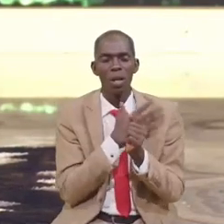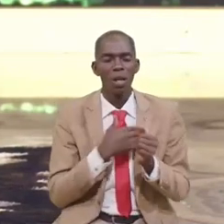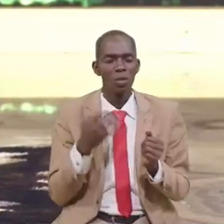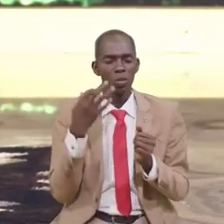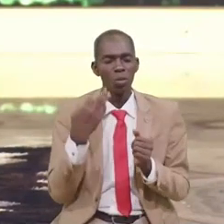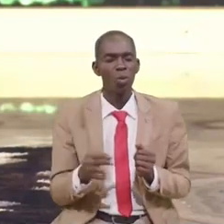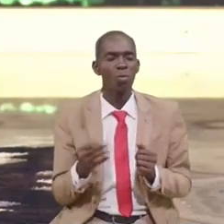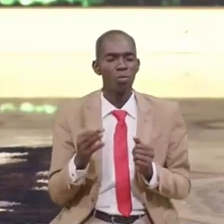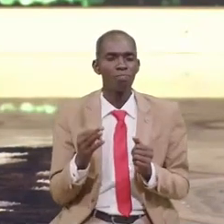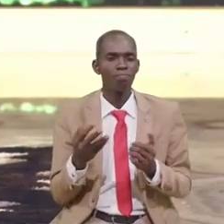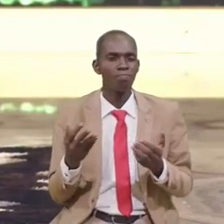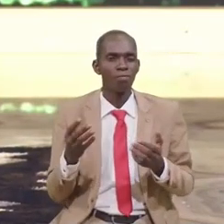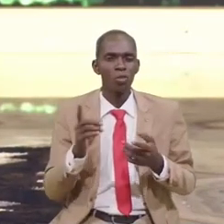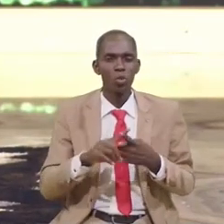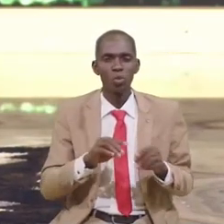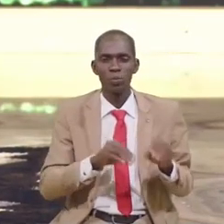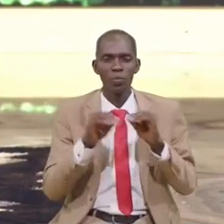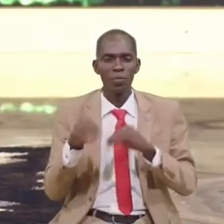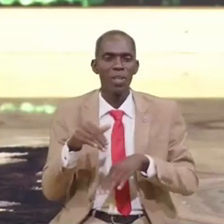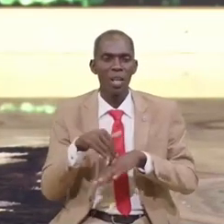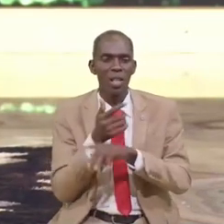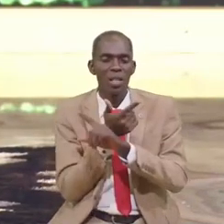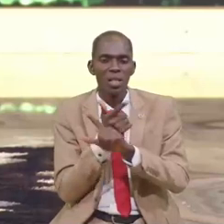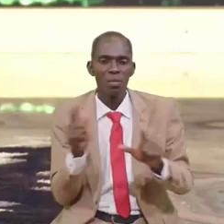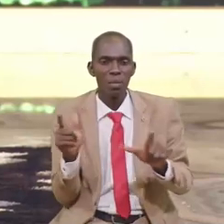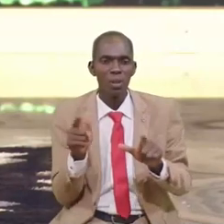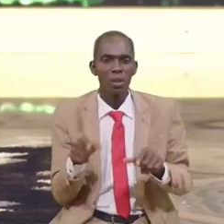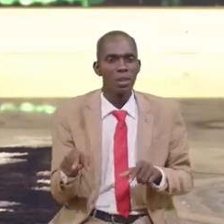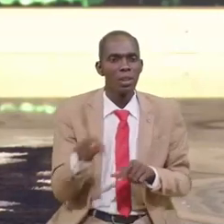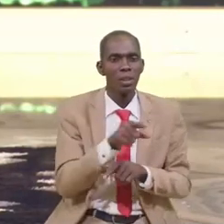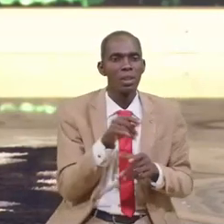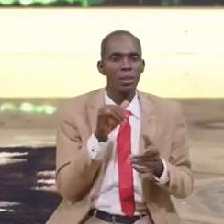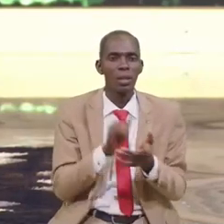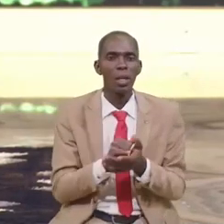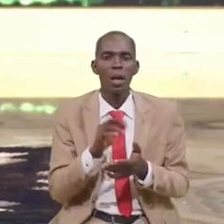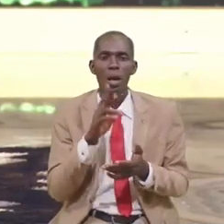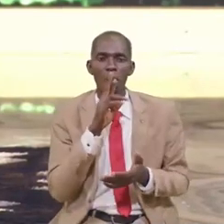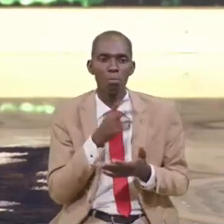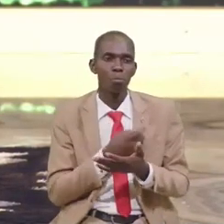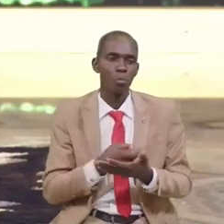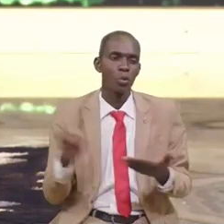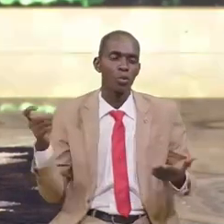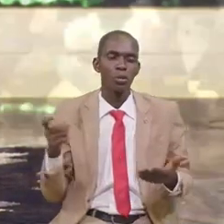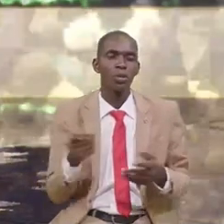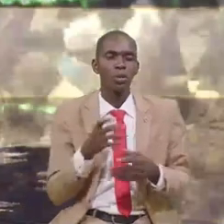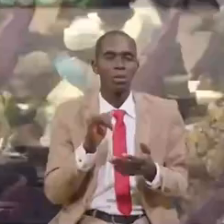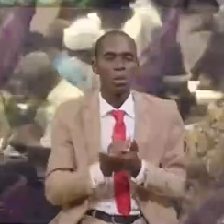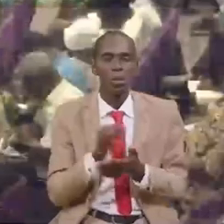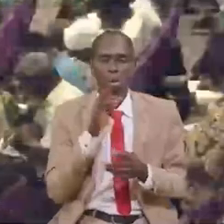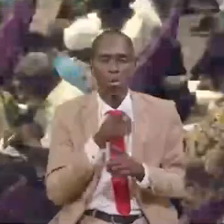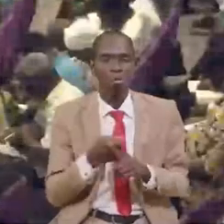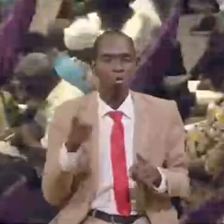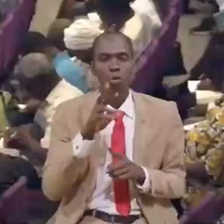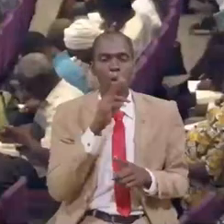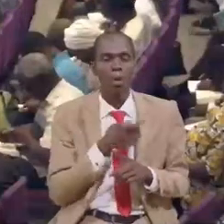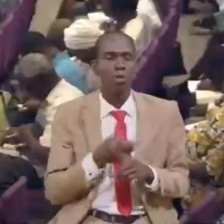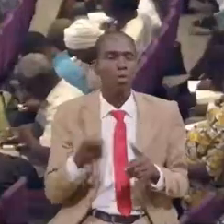Pour proclamer aux captifs la délivrance et aux aveugles le recouvrement de la vue, pour renvoyer libres les